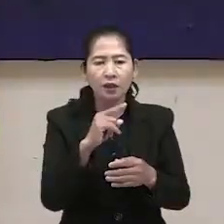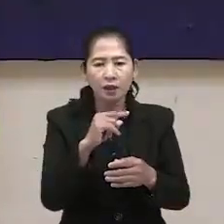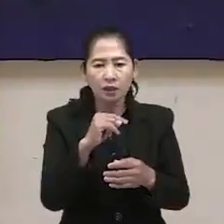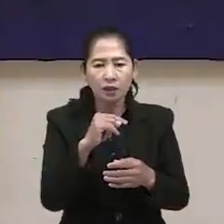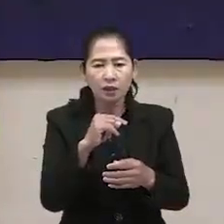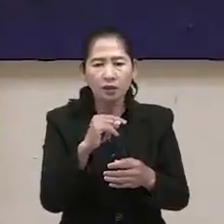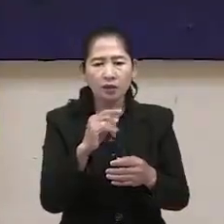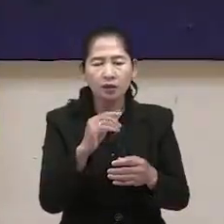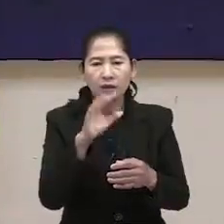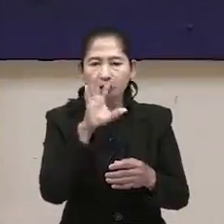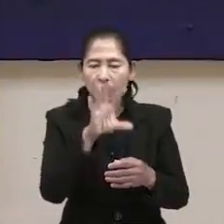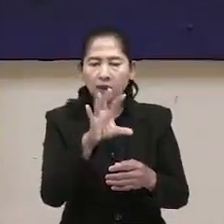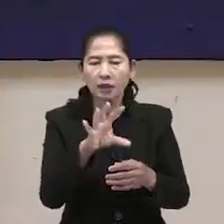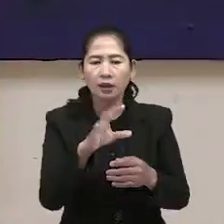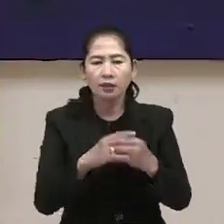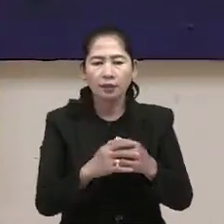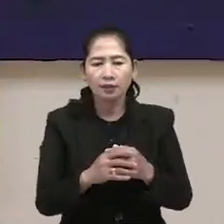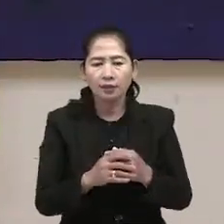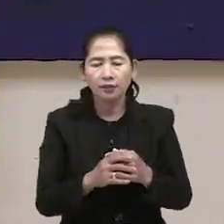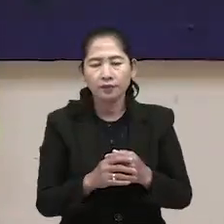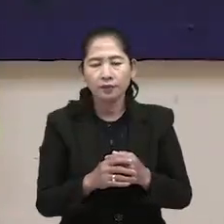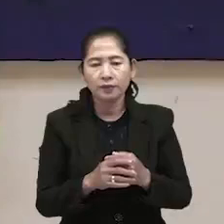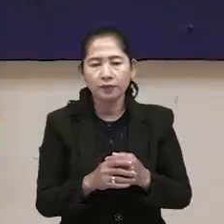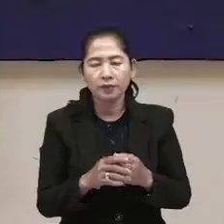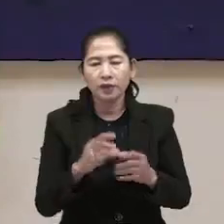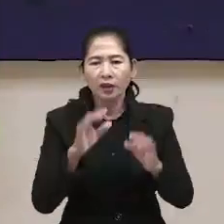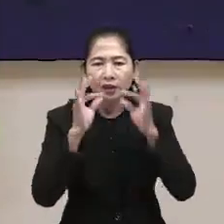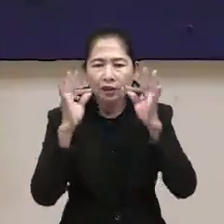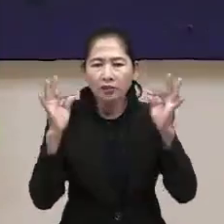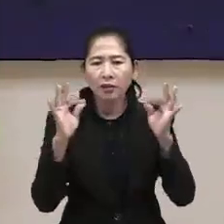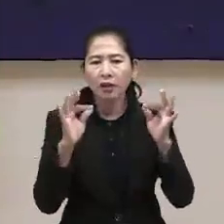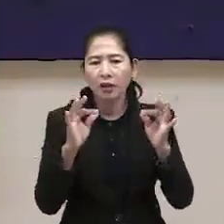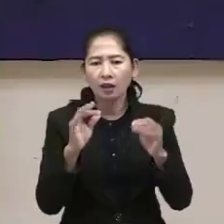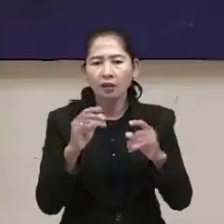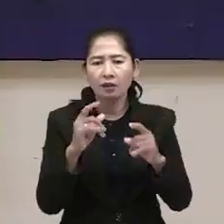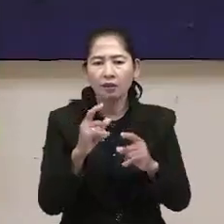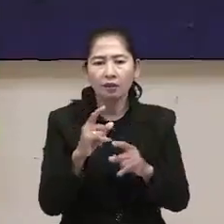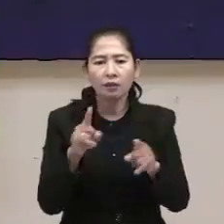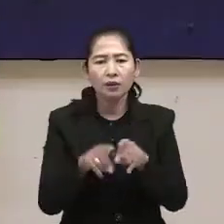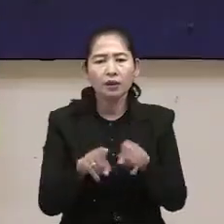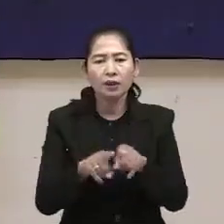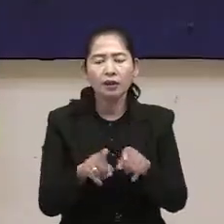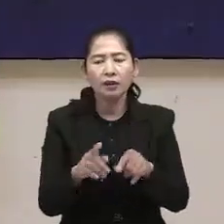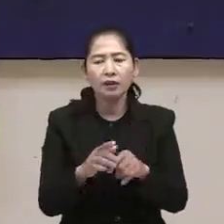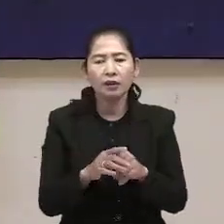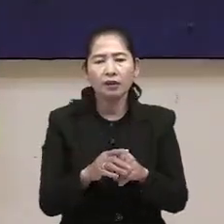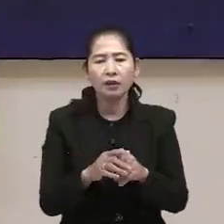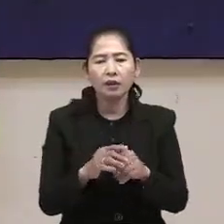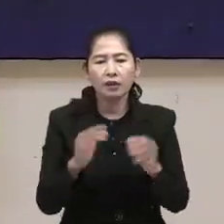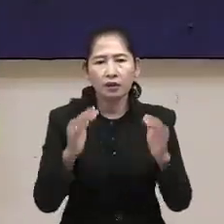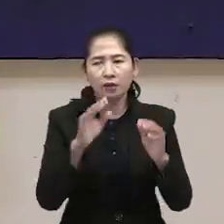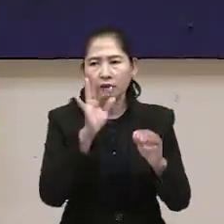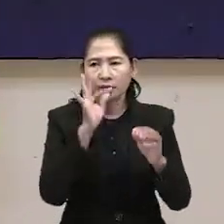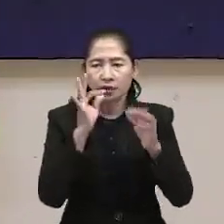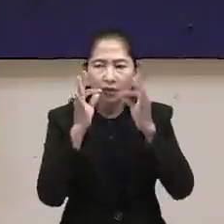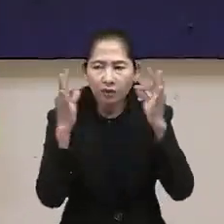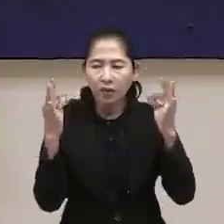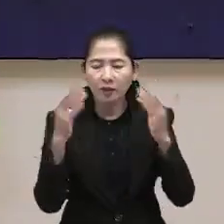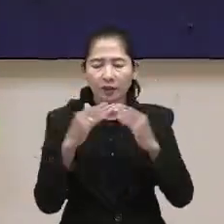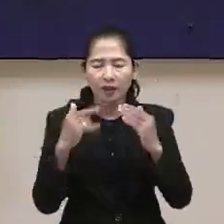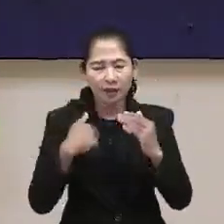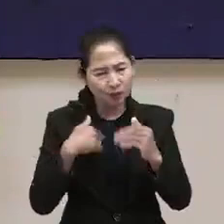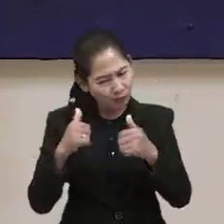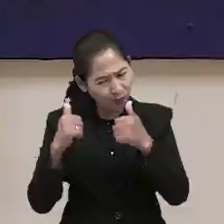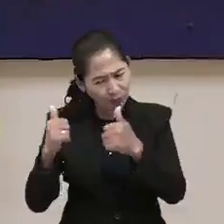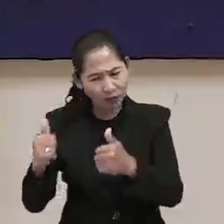យីអំពីសត្វឆ្កែសត្វអីចឹងណាកូនណាចាឆ្មាខ្លះក៏ត្រង់ដែរកូនដូចឆ្មាតែអ្នកគ្រូល្អល្អសំអីចា